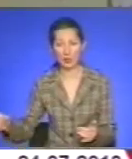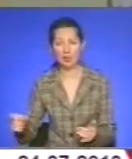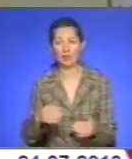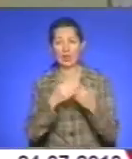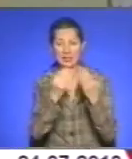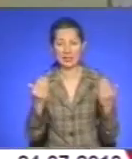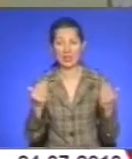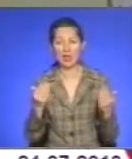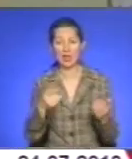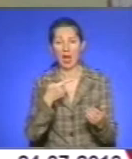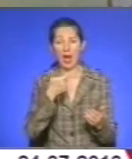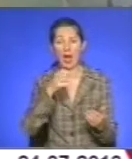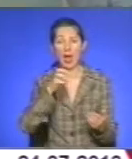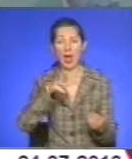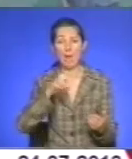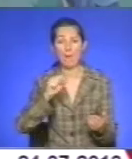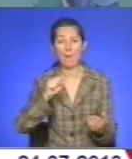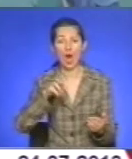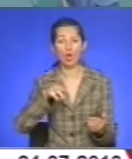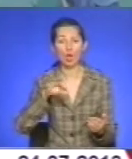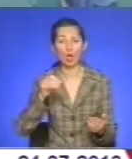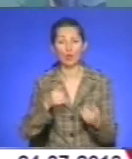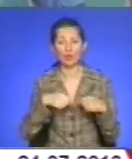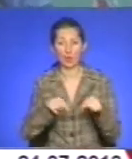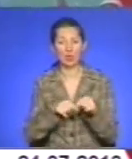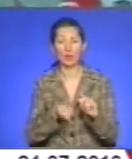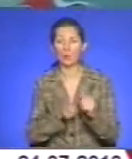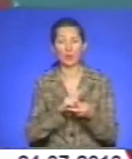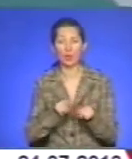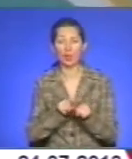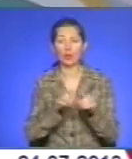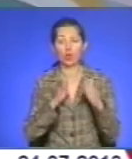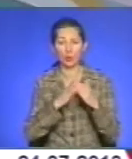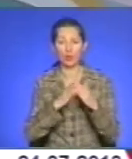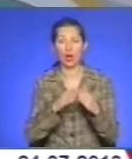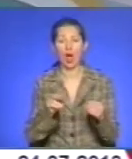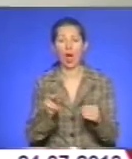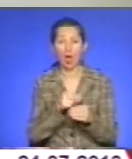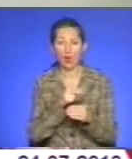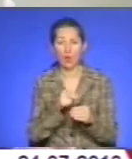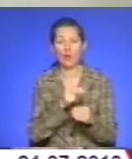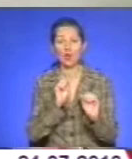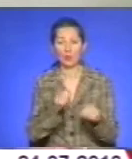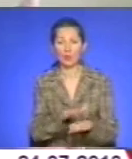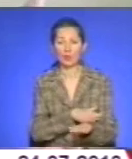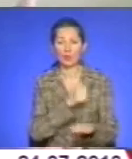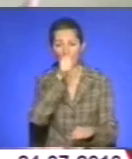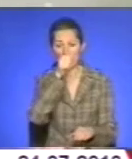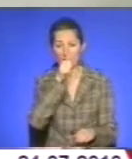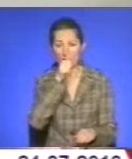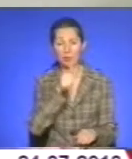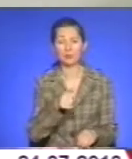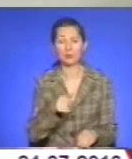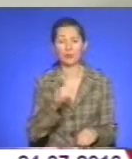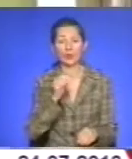на деякий час перетворюються на домівку. Курс лікування може тривати місяцями. Юля в гематологічному відділенні сьомий рік.